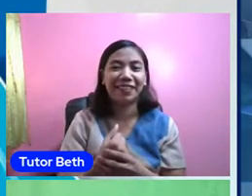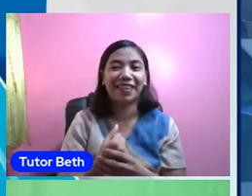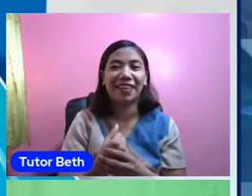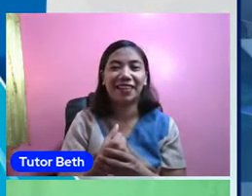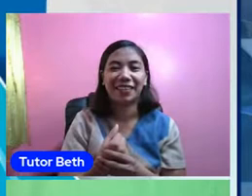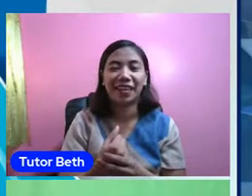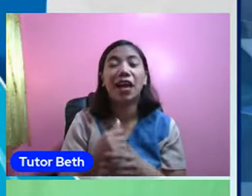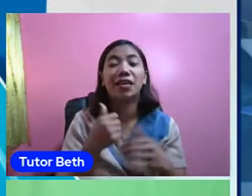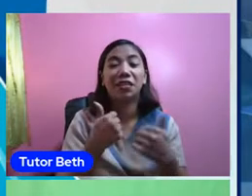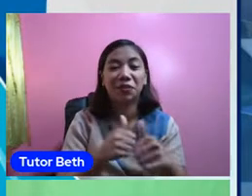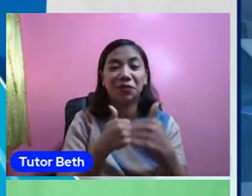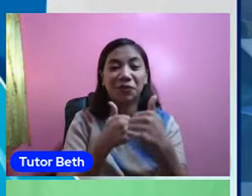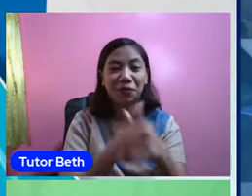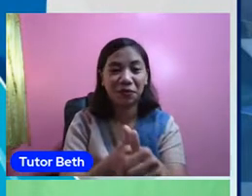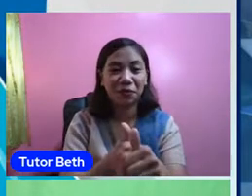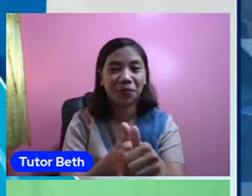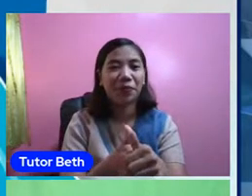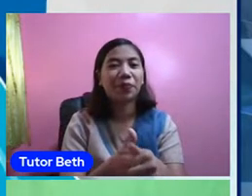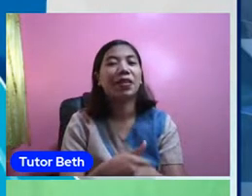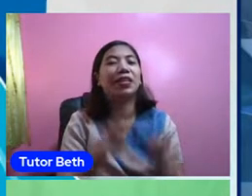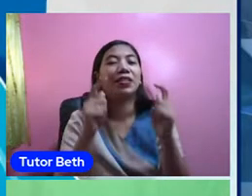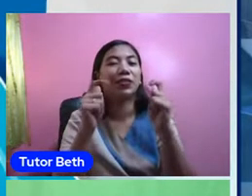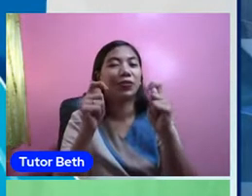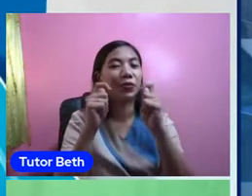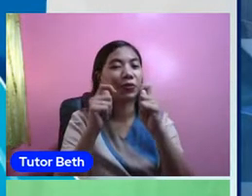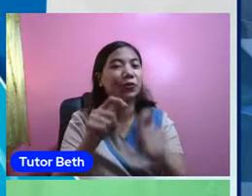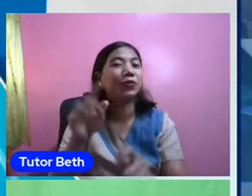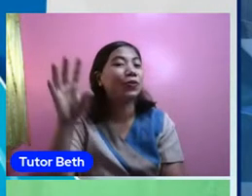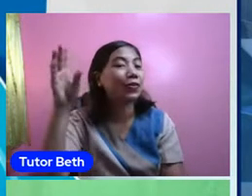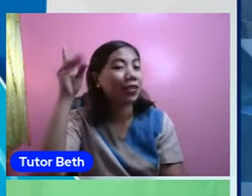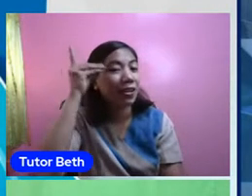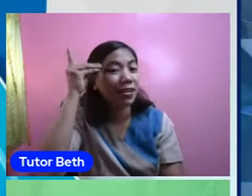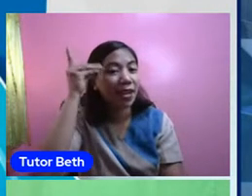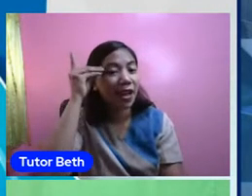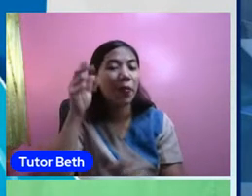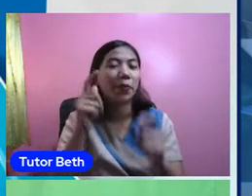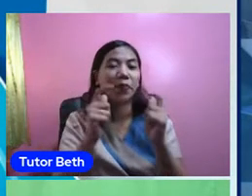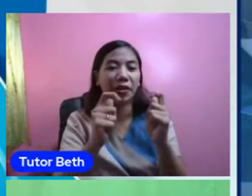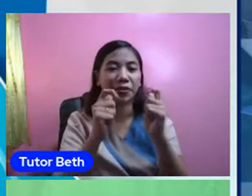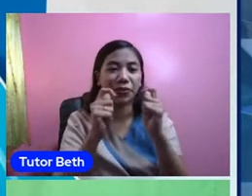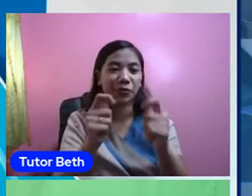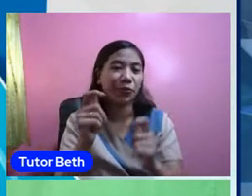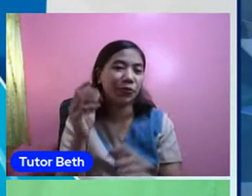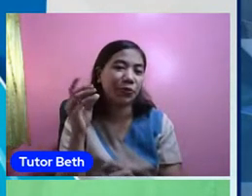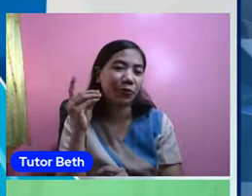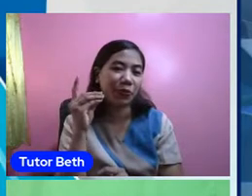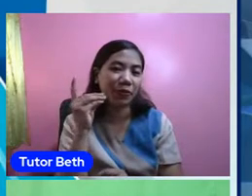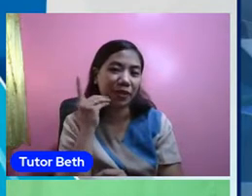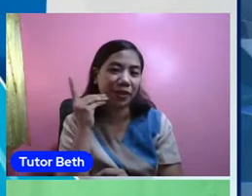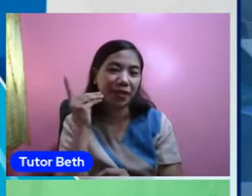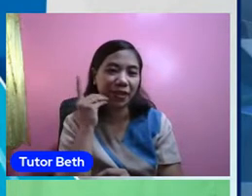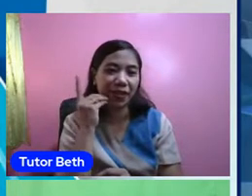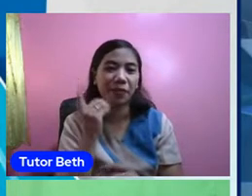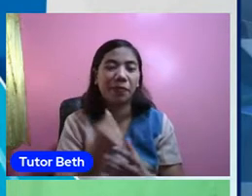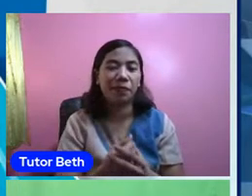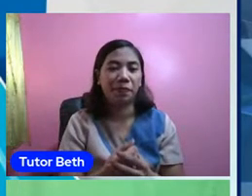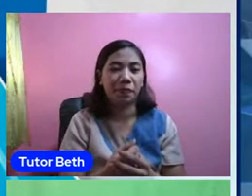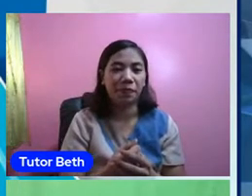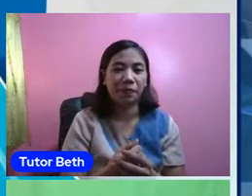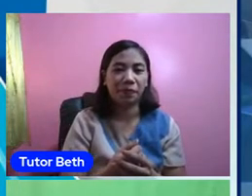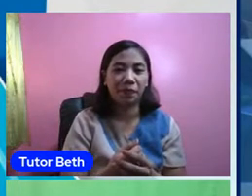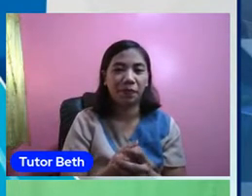Susunod po, tutor them and tutor Darlene para sa communication disorder early intervention.